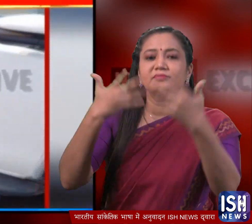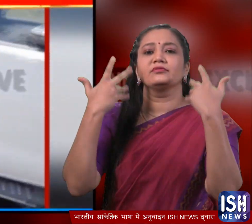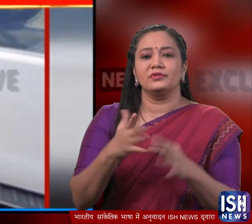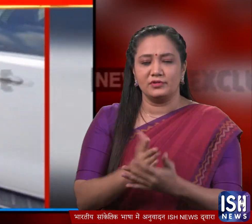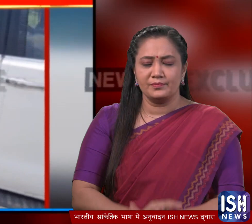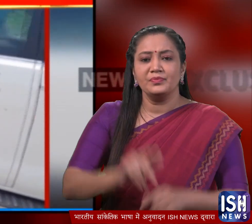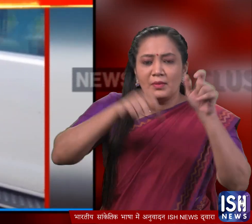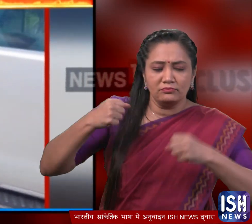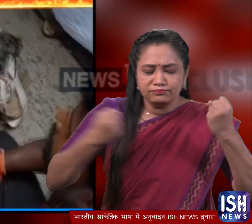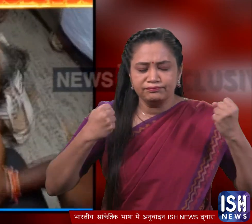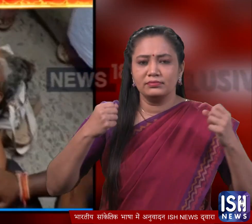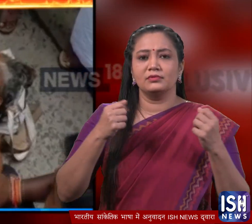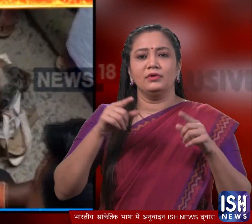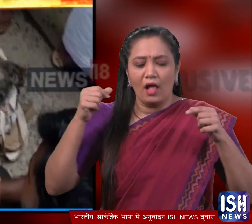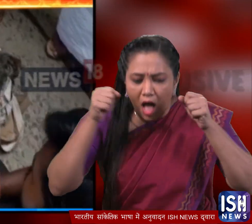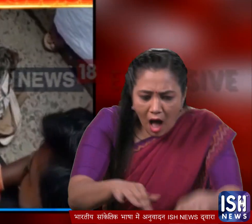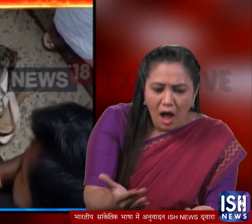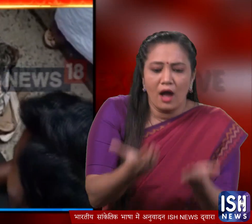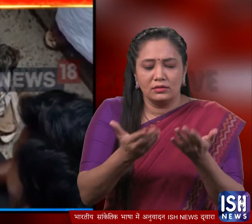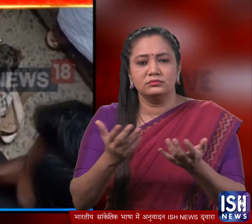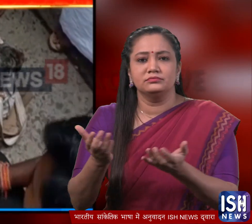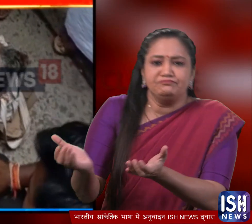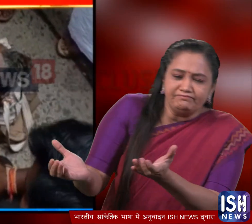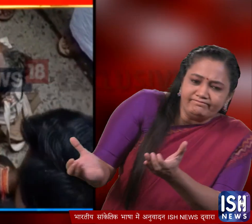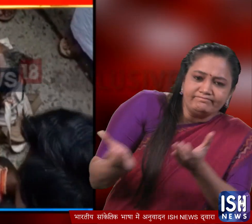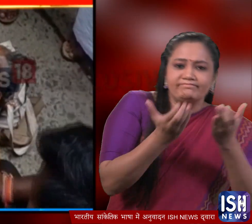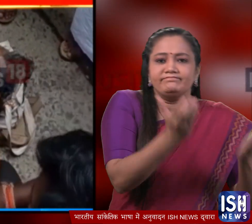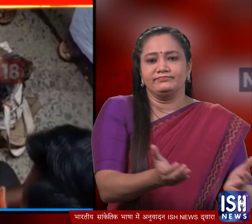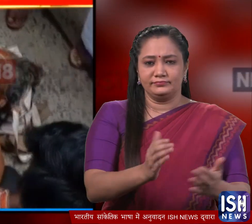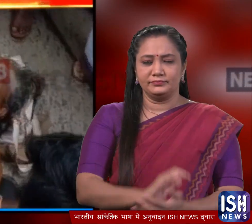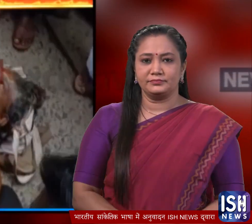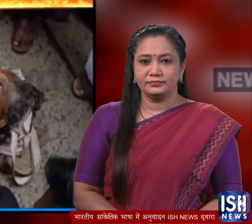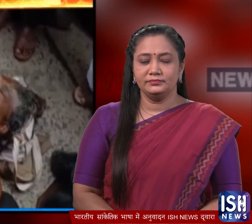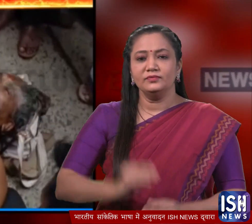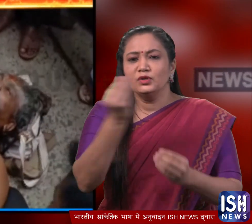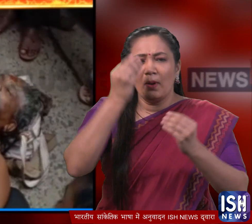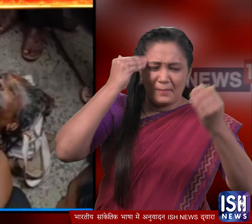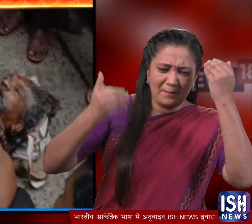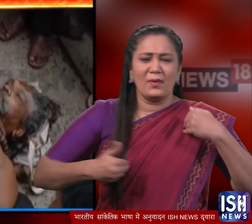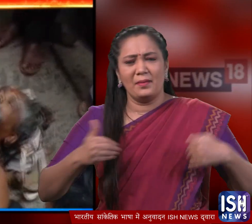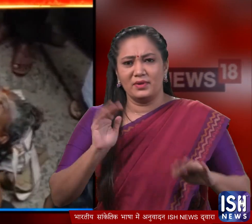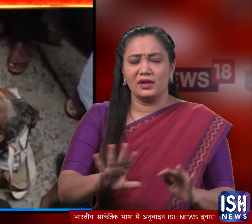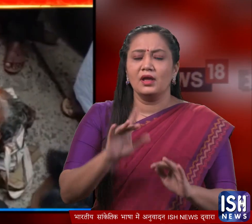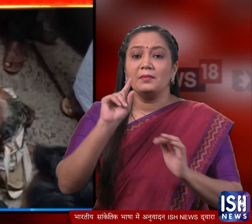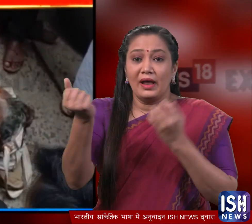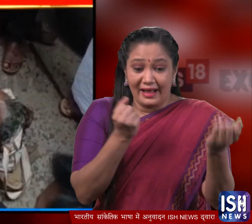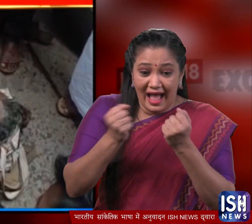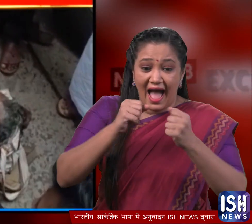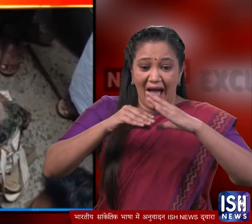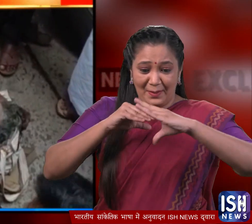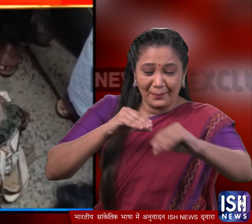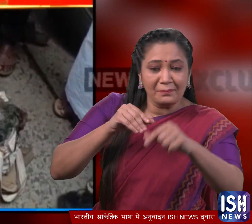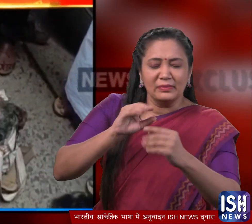बाद आसपास के लोग मदद के लिए दौड़े और कंप्यूटर बाबा को उनकी गाड़ी से बाहर निकाला। इस हादसे में उन्हें मामूली चोटें आईं, लेकिन उनकी कार